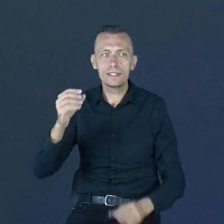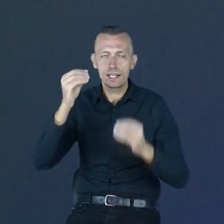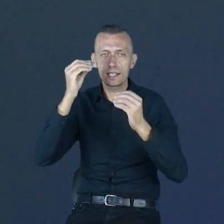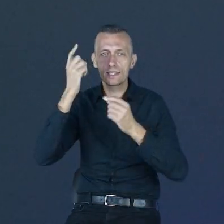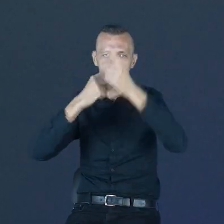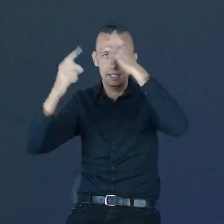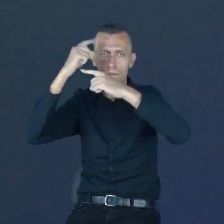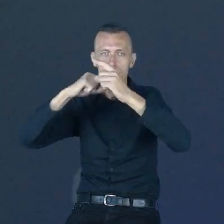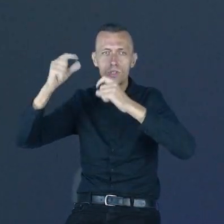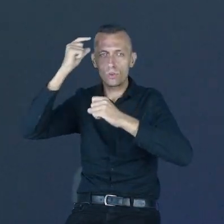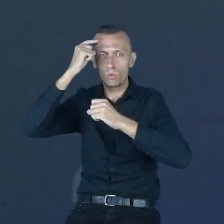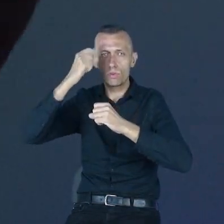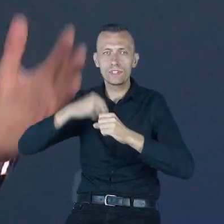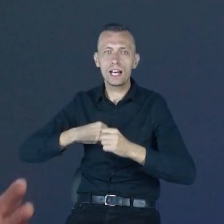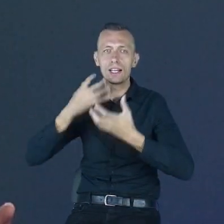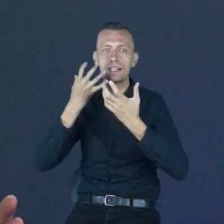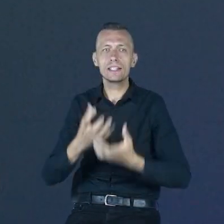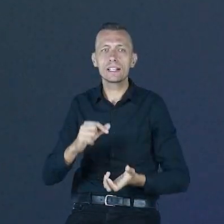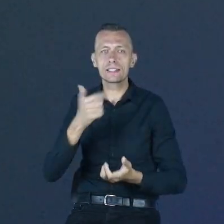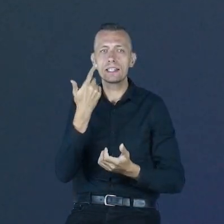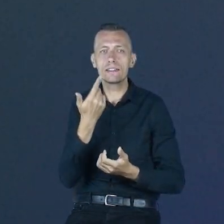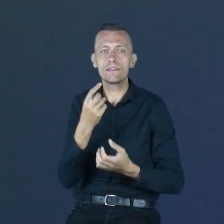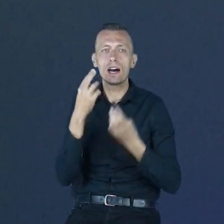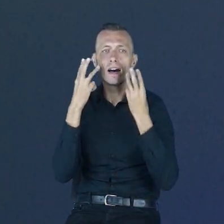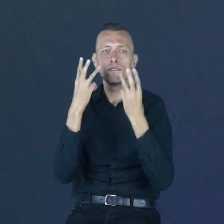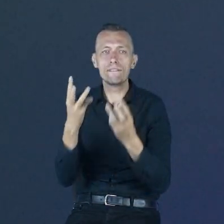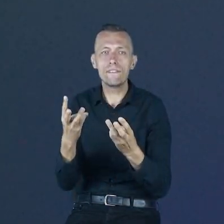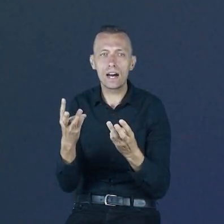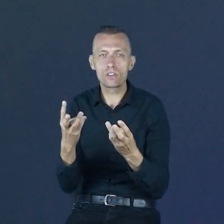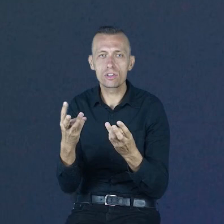wyeksponować dwa blokowe wątki, które mieszczą się